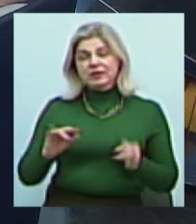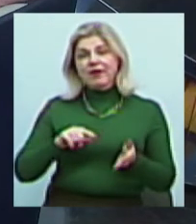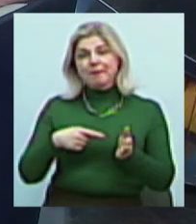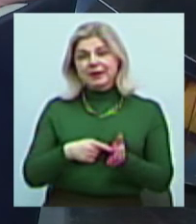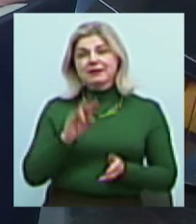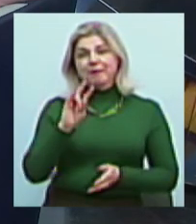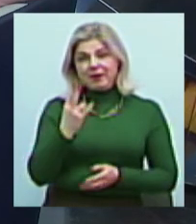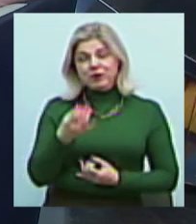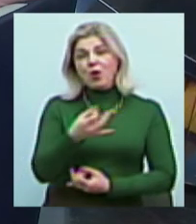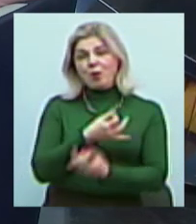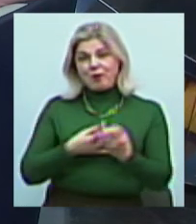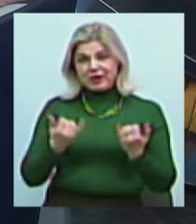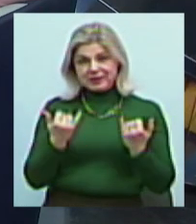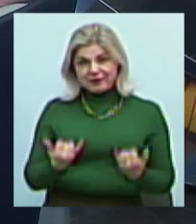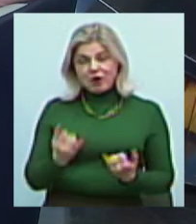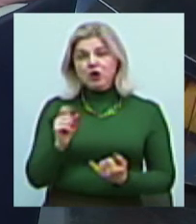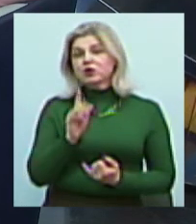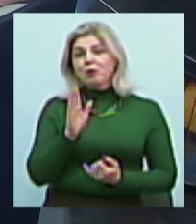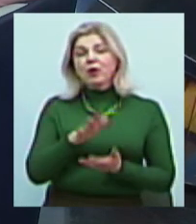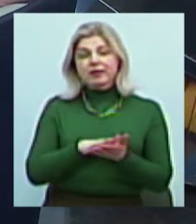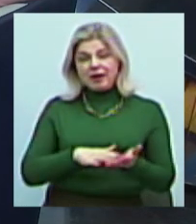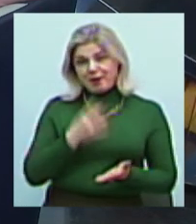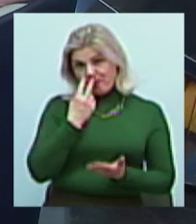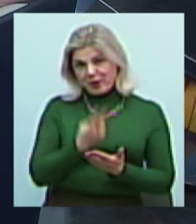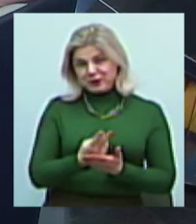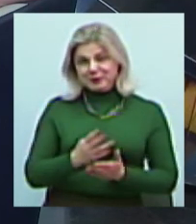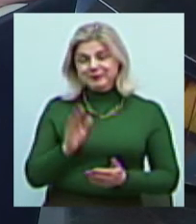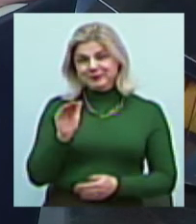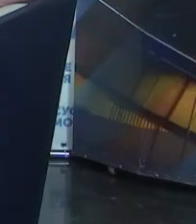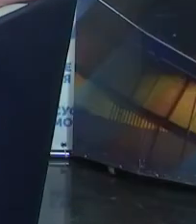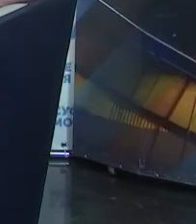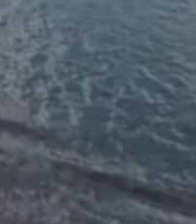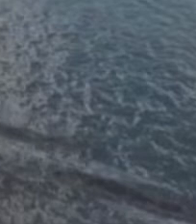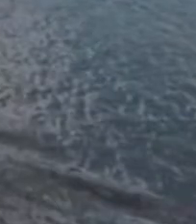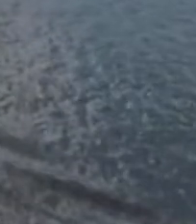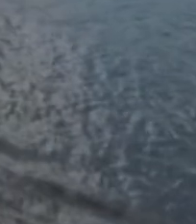міста Миколаєва ми обговорили сьогодні. А що буде далі? Побачимо. На все добре.